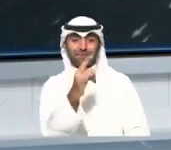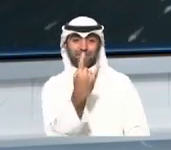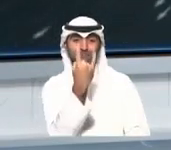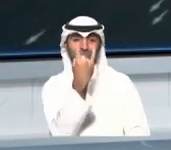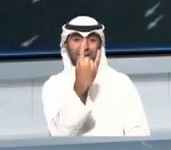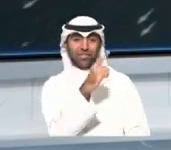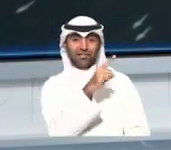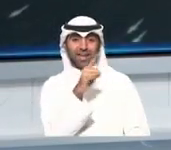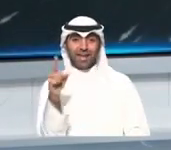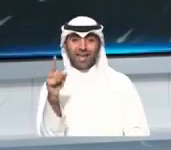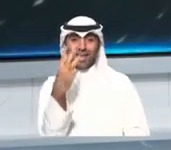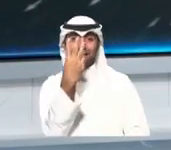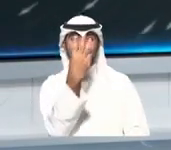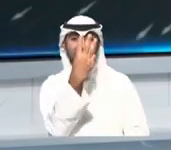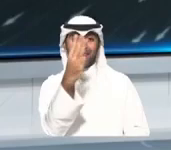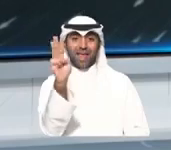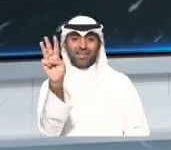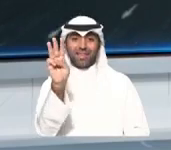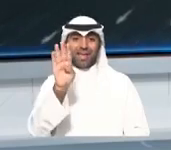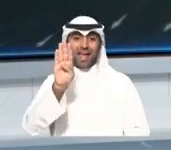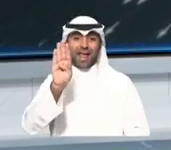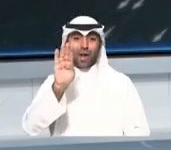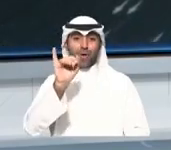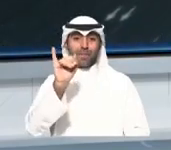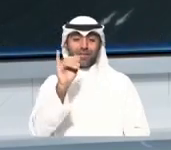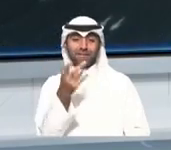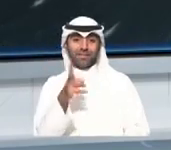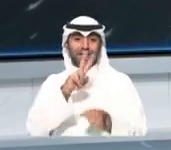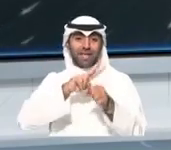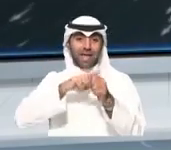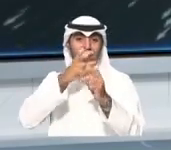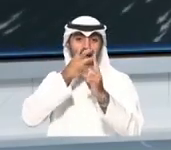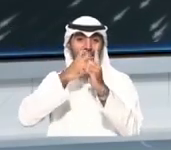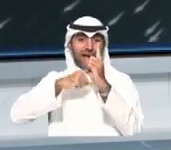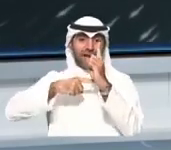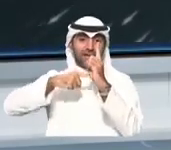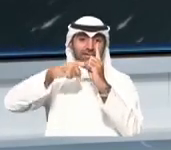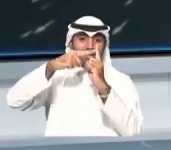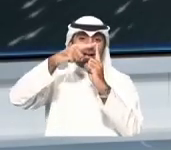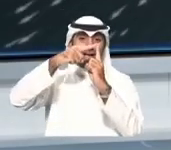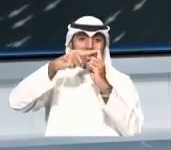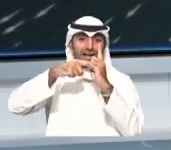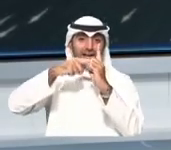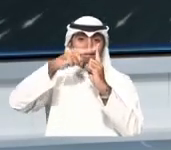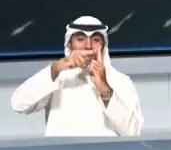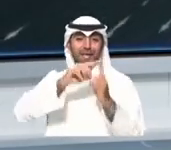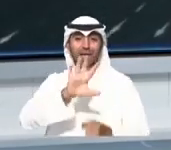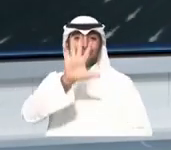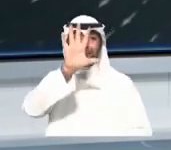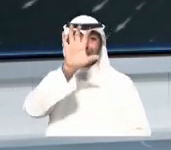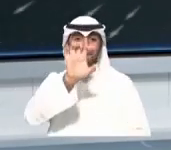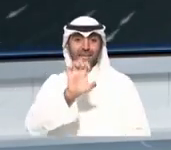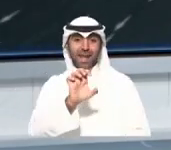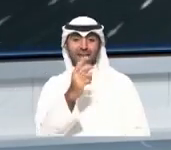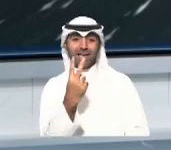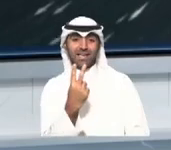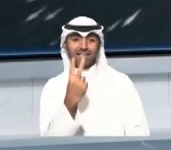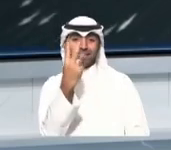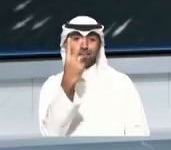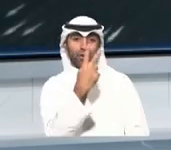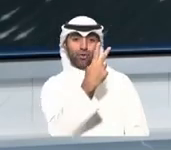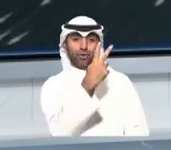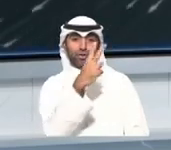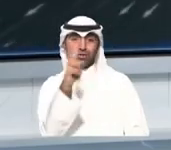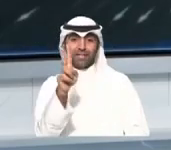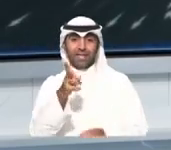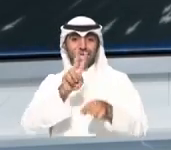إلى 30 كيلومتر في الساعة. درجات الحرارة نتوقع في منتصف هذه الليلة مدينة الكويت 27 درجة مئوية. نلاحظ